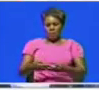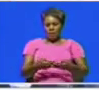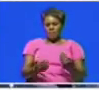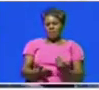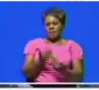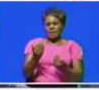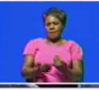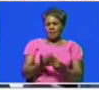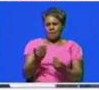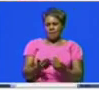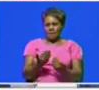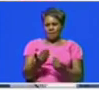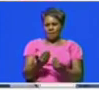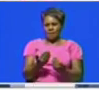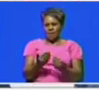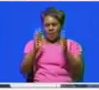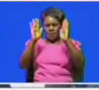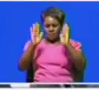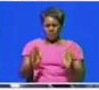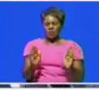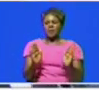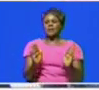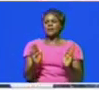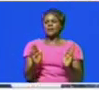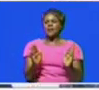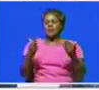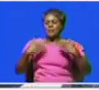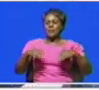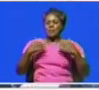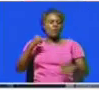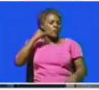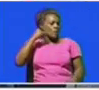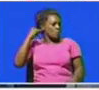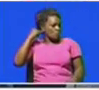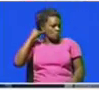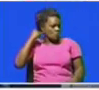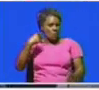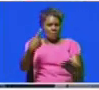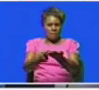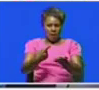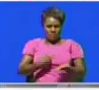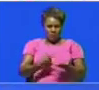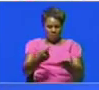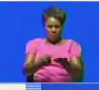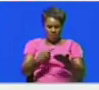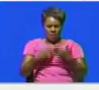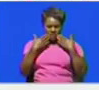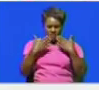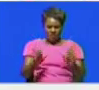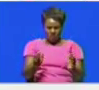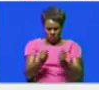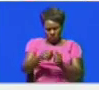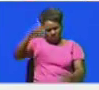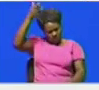facility that is going to be extremely useful to the people of Nakuru. We had a discussion with our